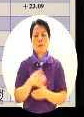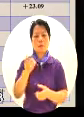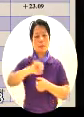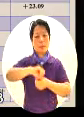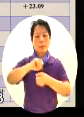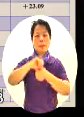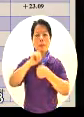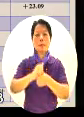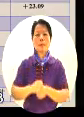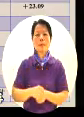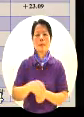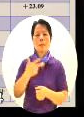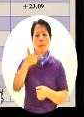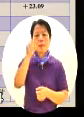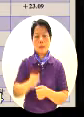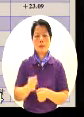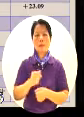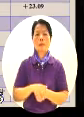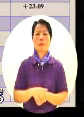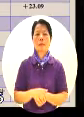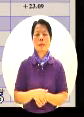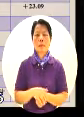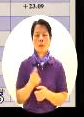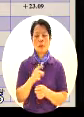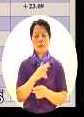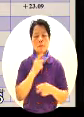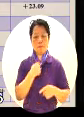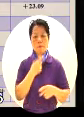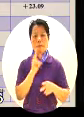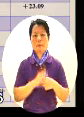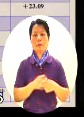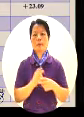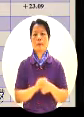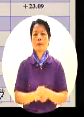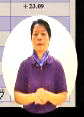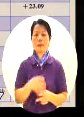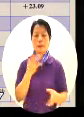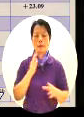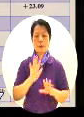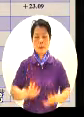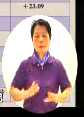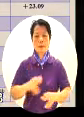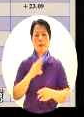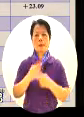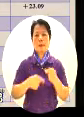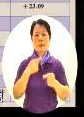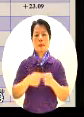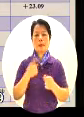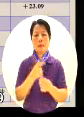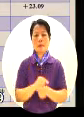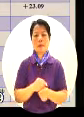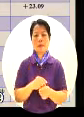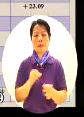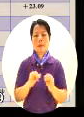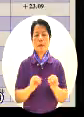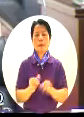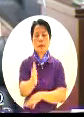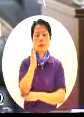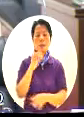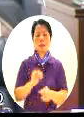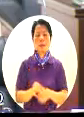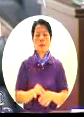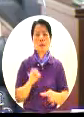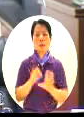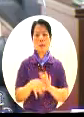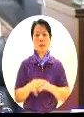加7亿哈？因为我相信哈，今年咱来接到咱这个些地价税单的时候